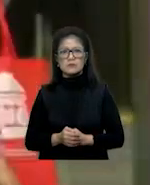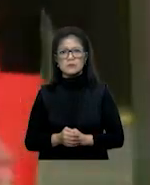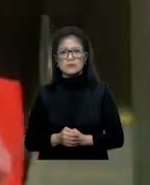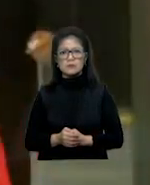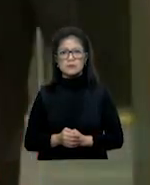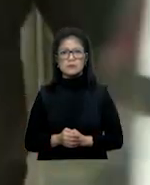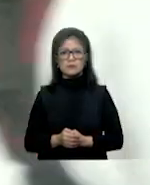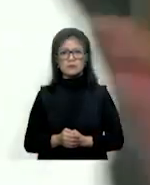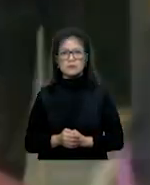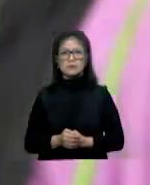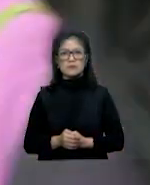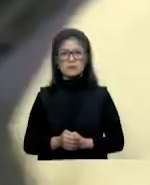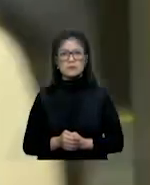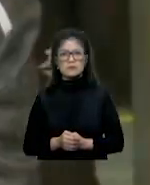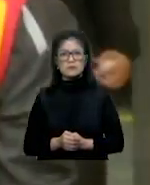harinya